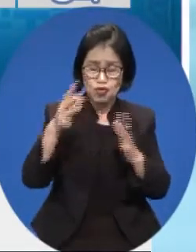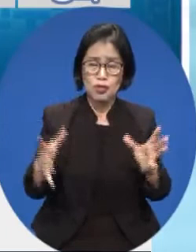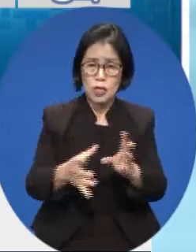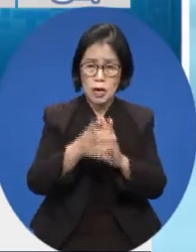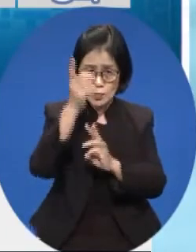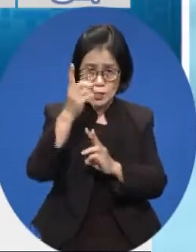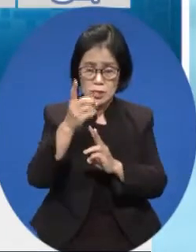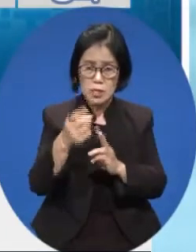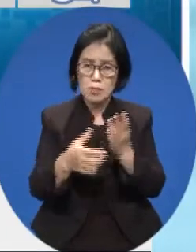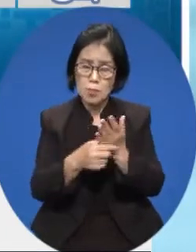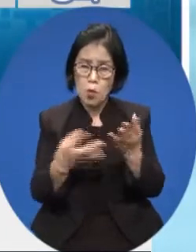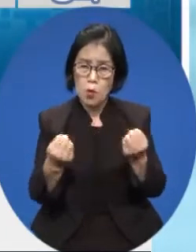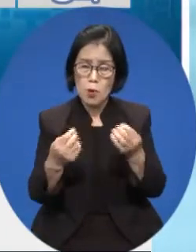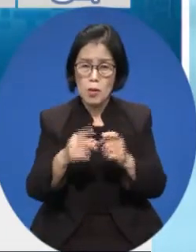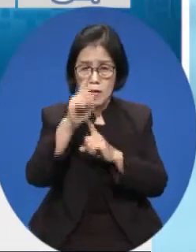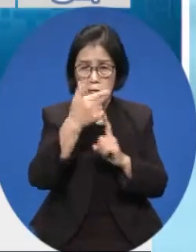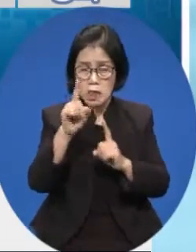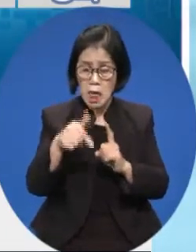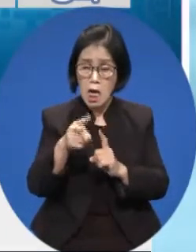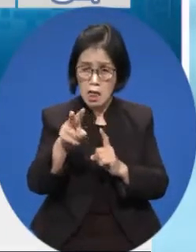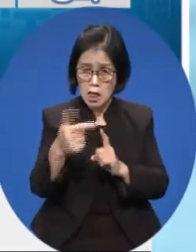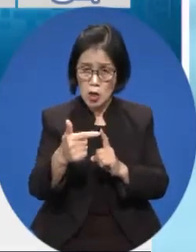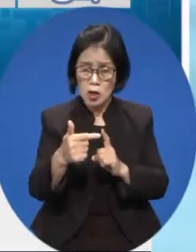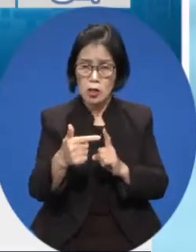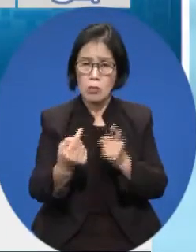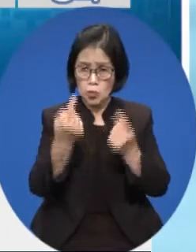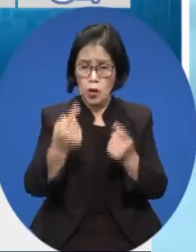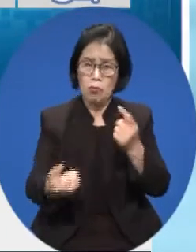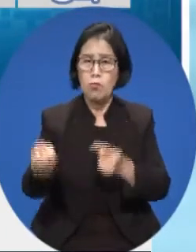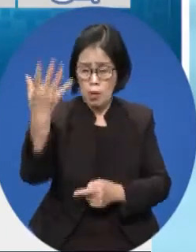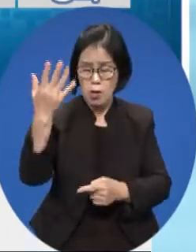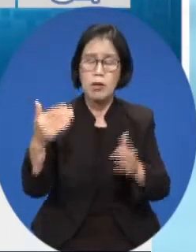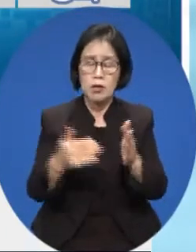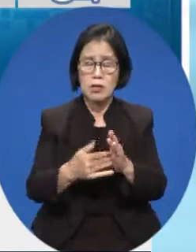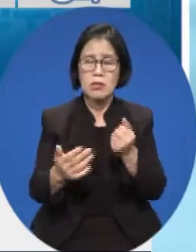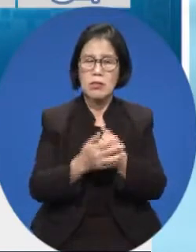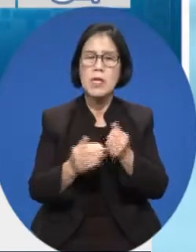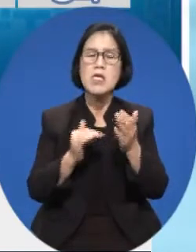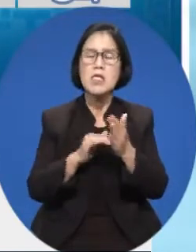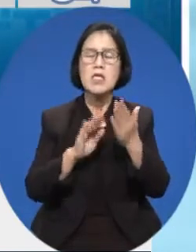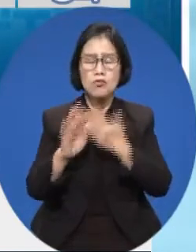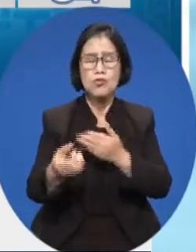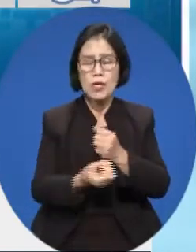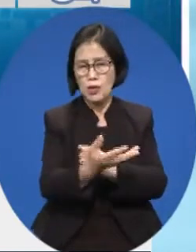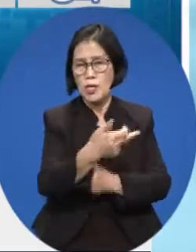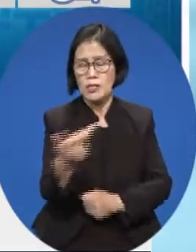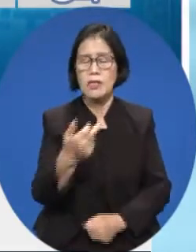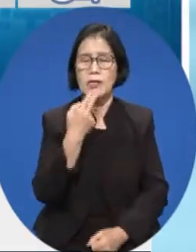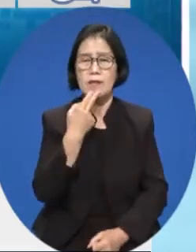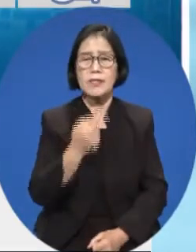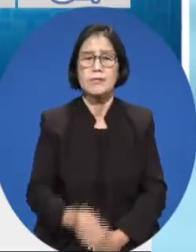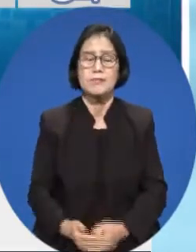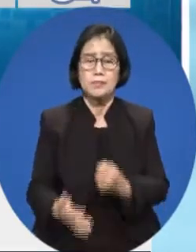그 투표율을 보면 이낙연 전 대표를 이겨 딴 말이에요 그 이후에 미치는 영향은 크지 않을 것이냐 이렇게 해야 될거 같구요